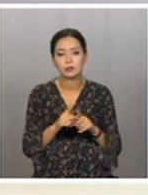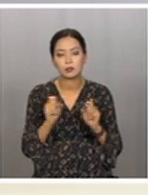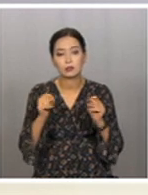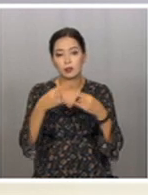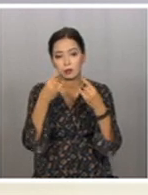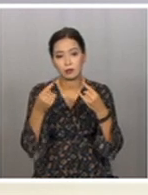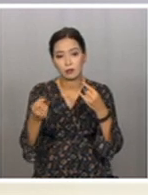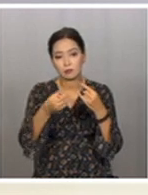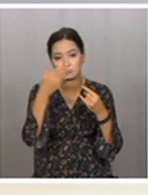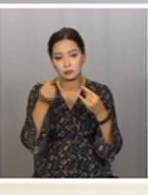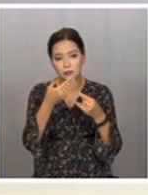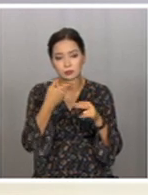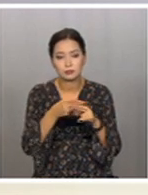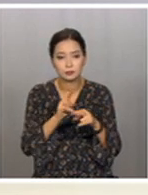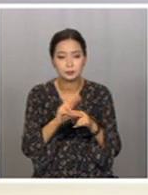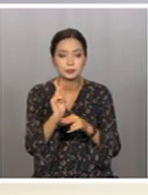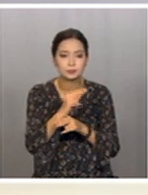шығарады және өңдейді.